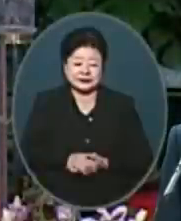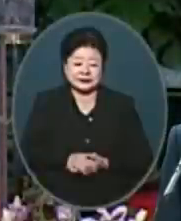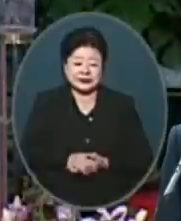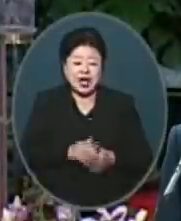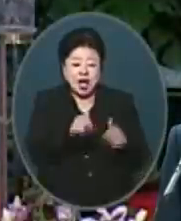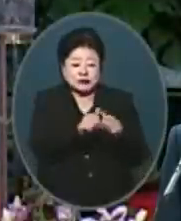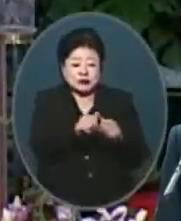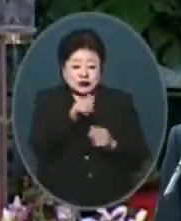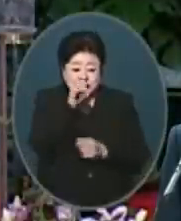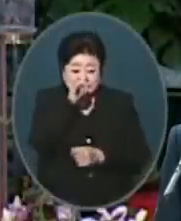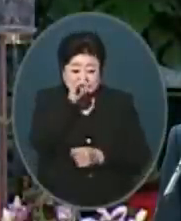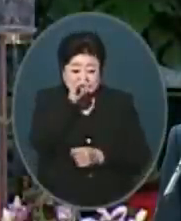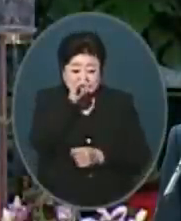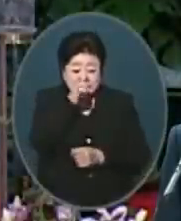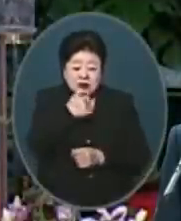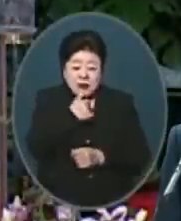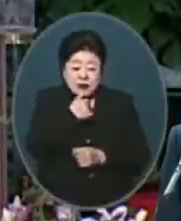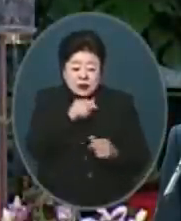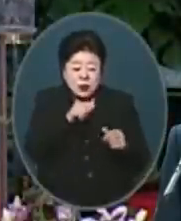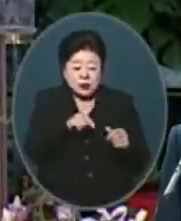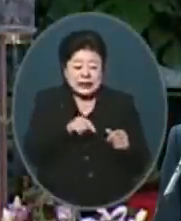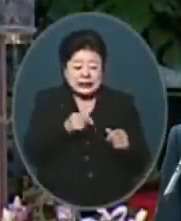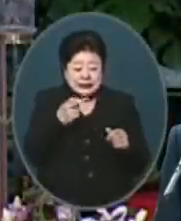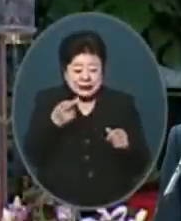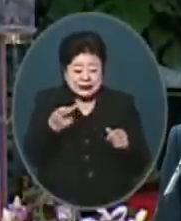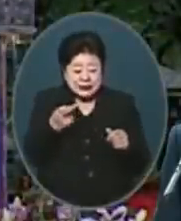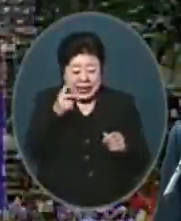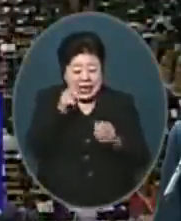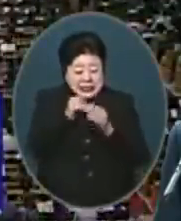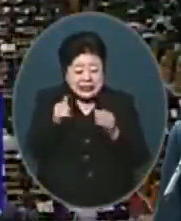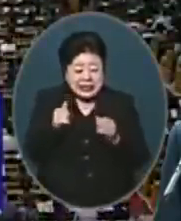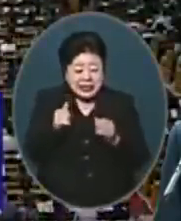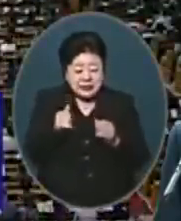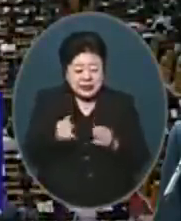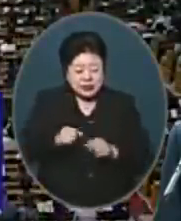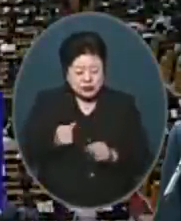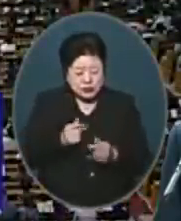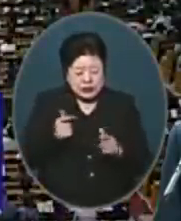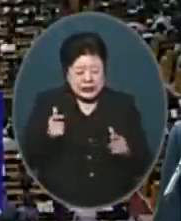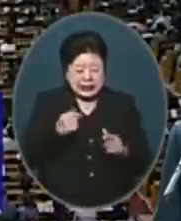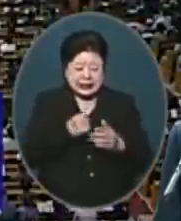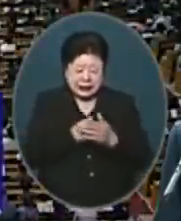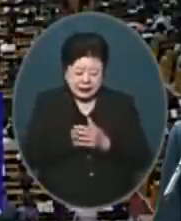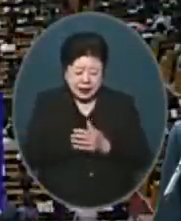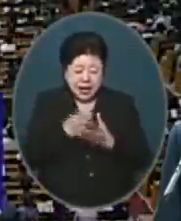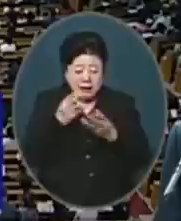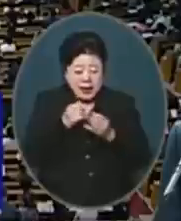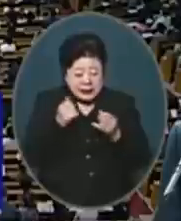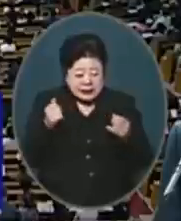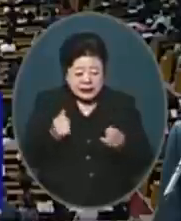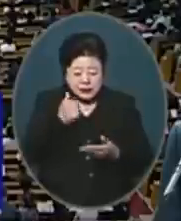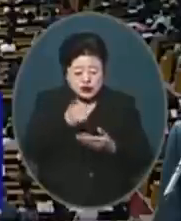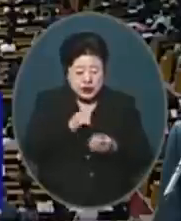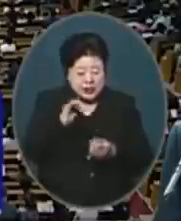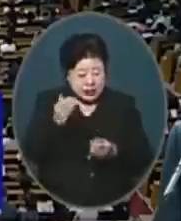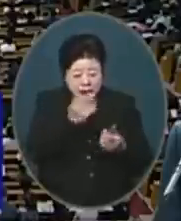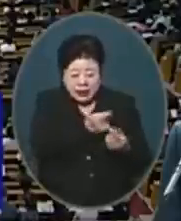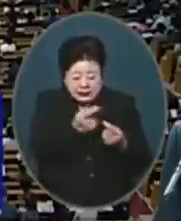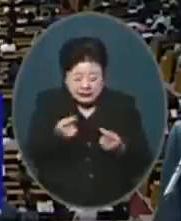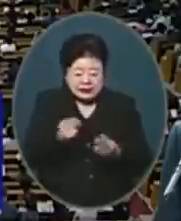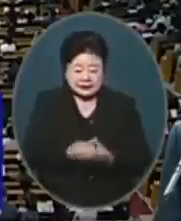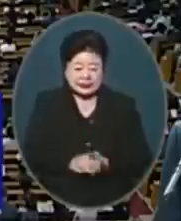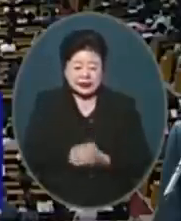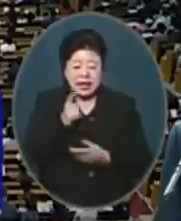붙어 있습니다. 로마서 5장 19절에 한 사람이 순종하지 아니함으로 많은 사람이 죄인 된 것